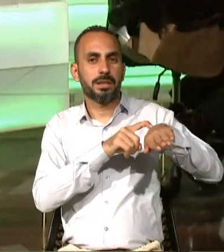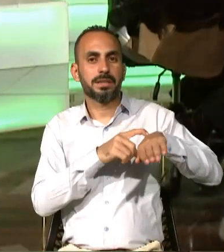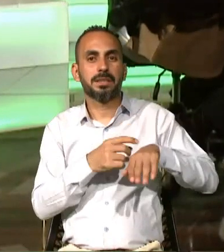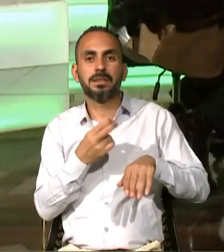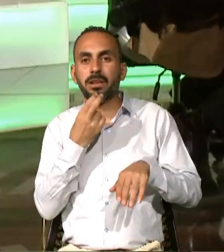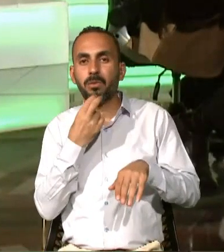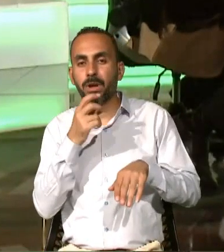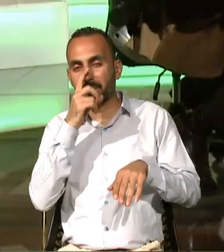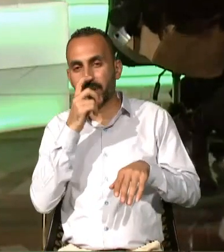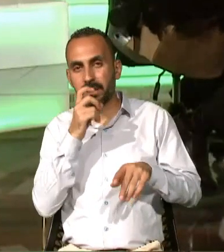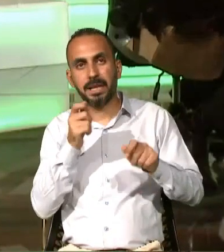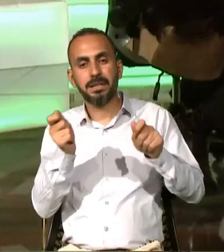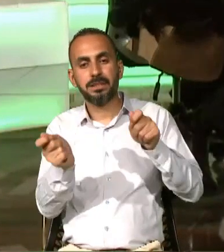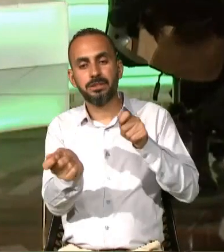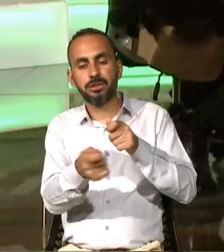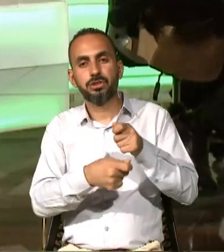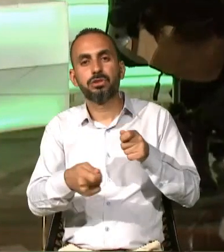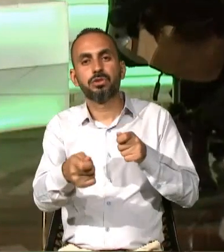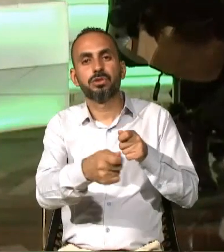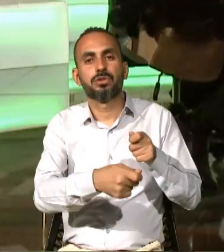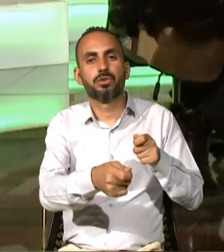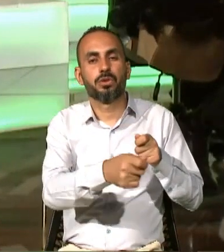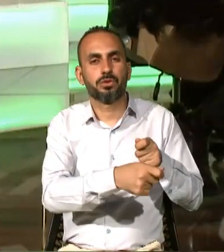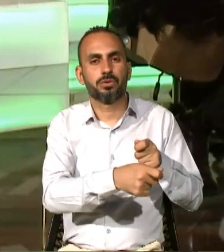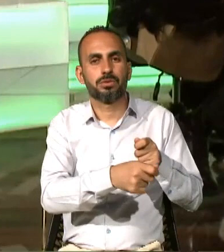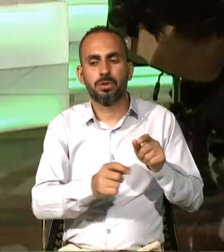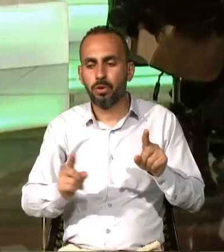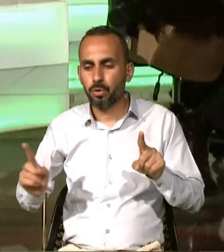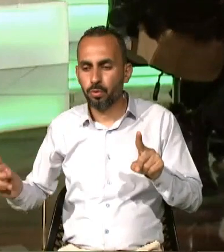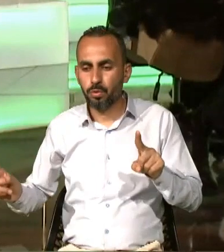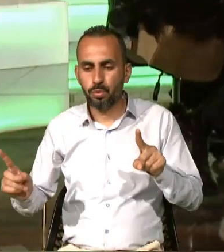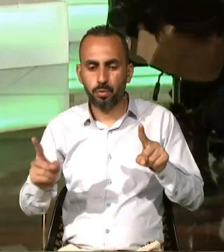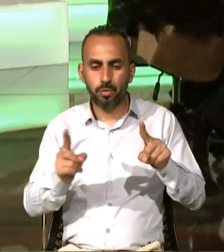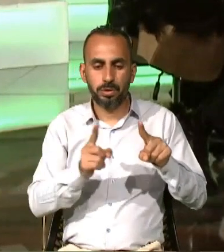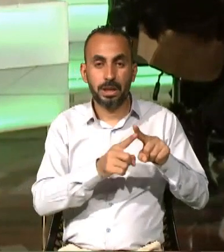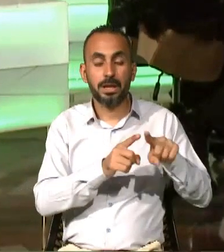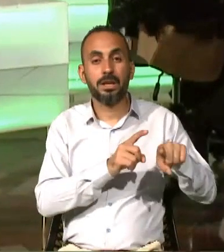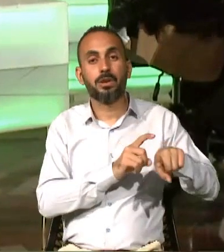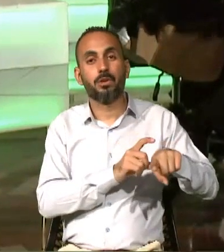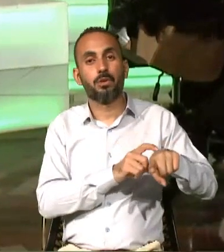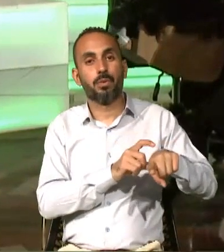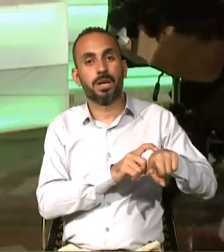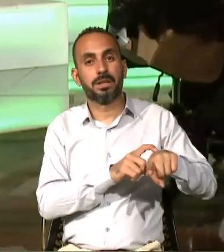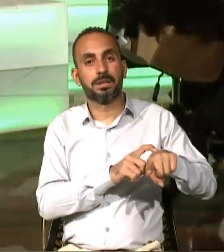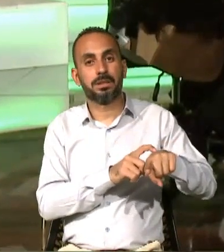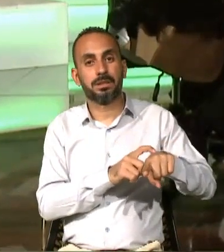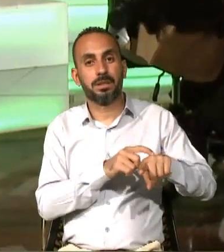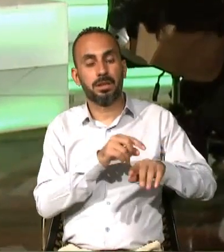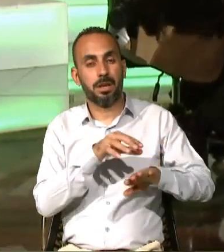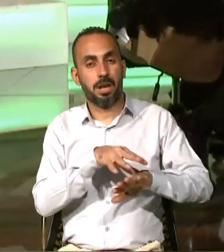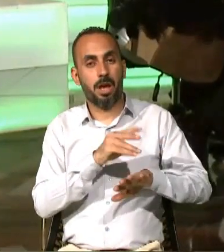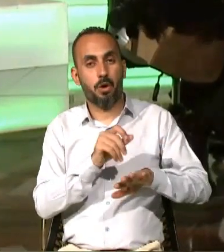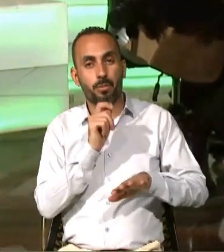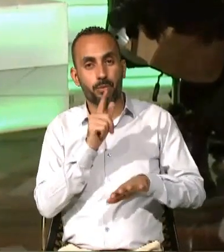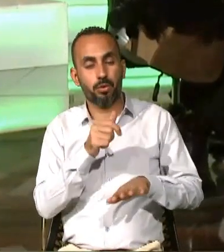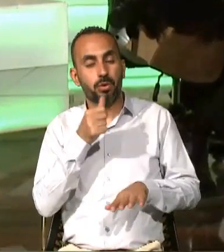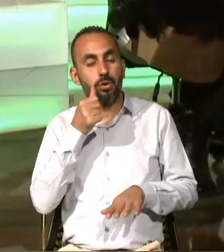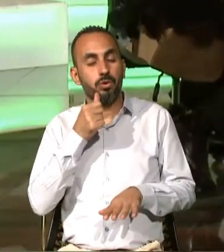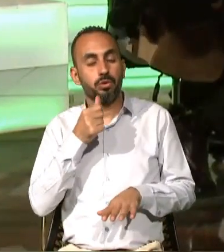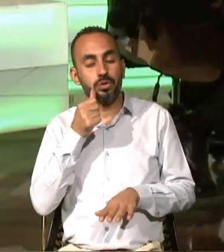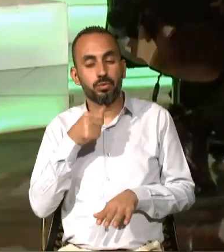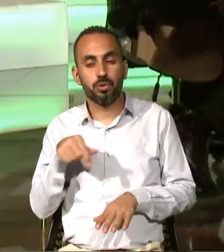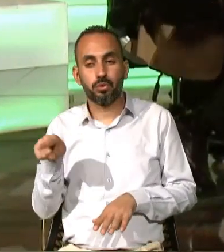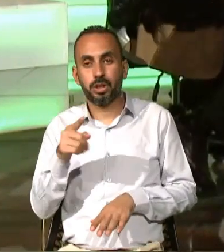ده ويقول لنا فتأنوا أنتم أيها الإخوة وثبتوا قلوبكم لأن مجيء الرب قد اقترب،